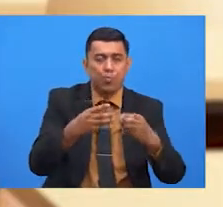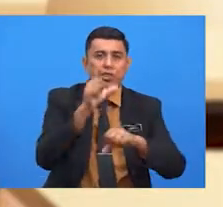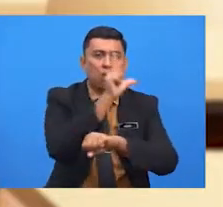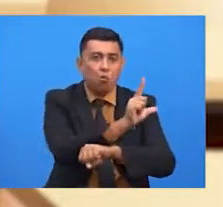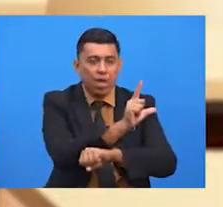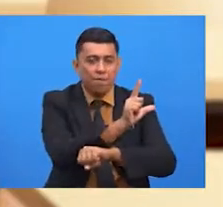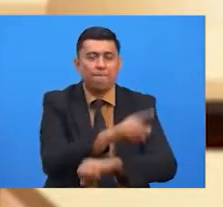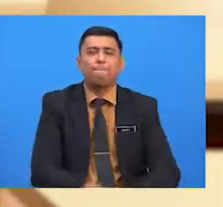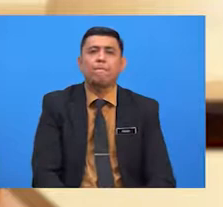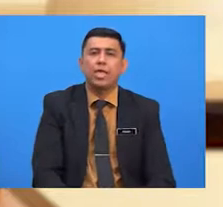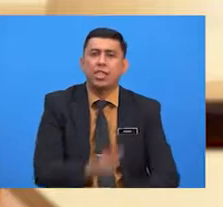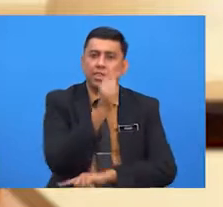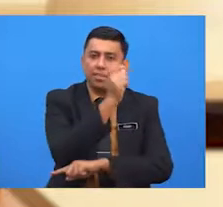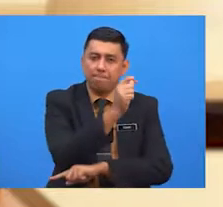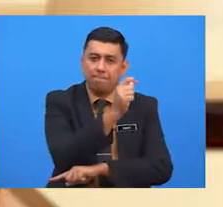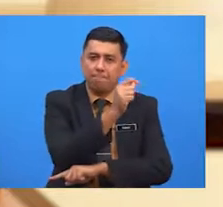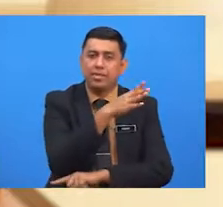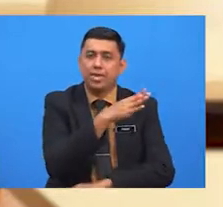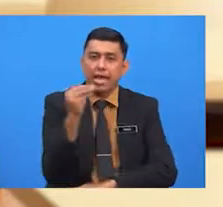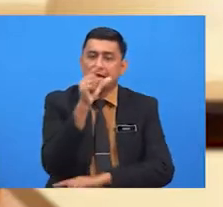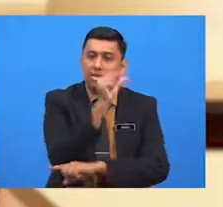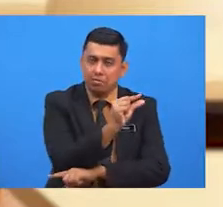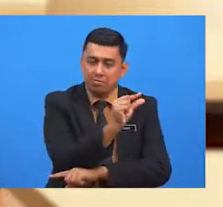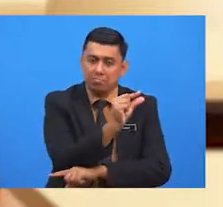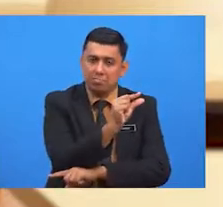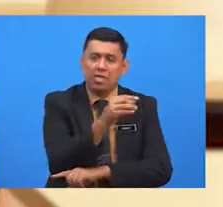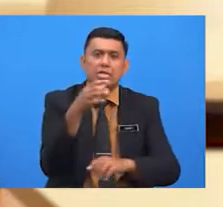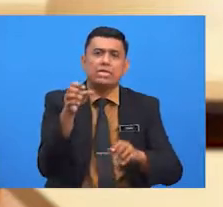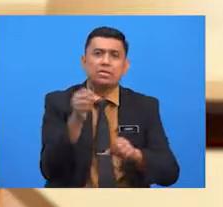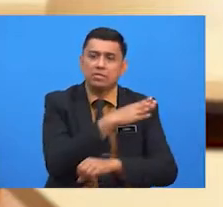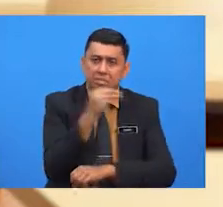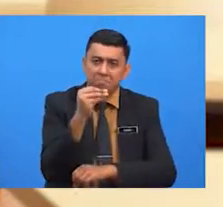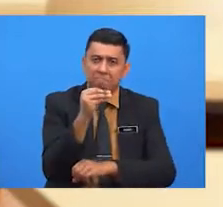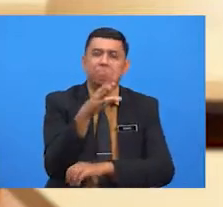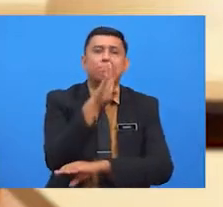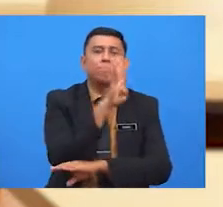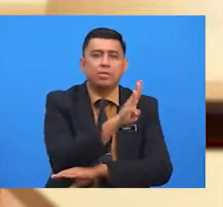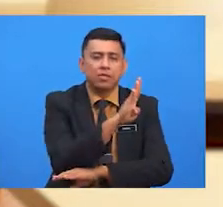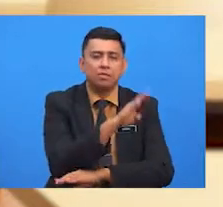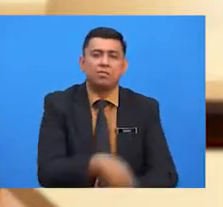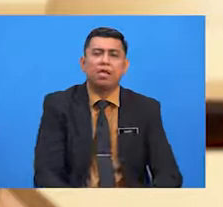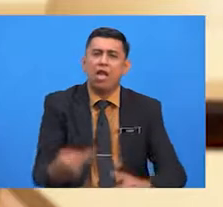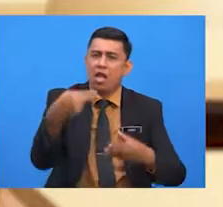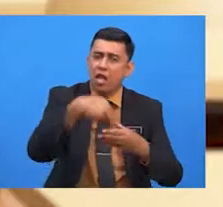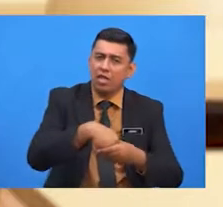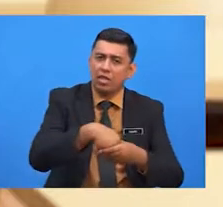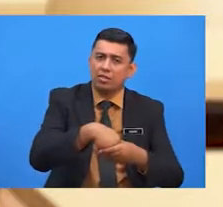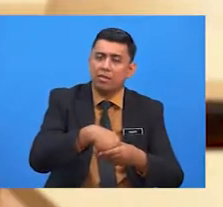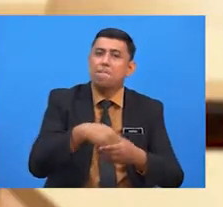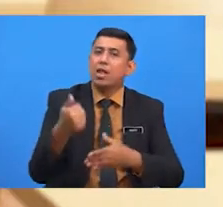logam, tembaga, gangsa dan besi menghasilkan peralatan